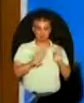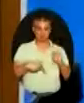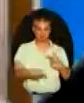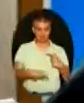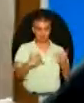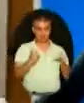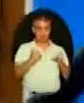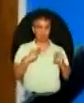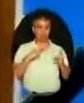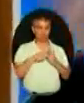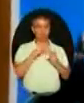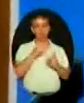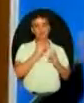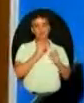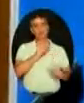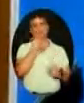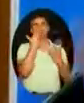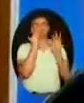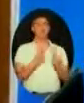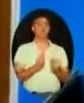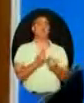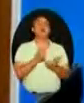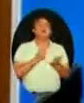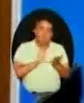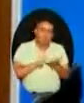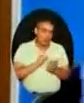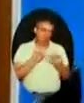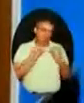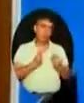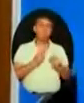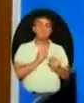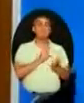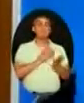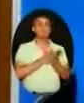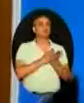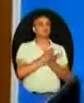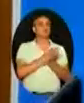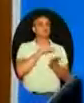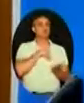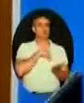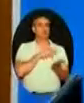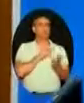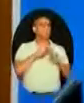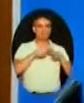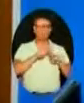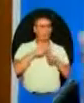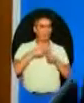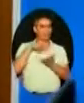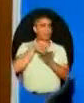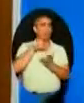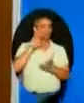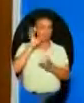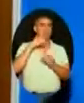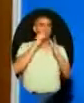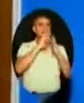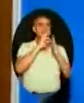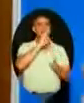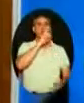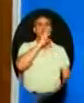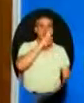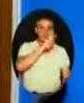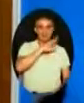מושב החורף הוא הדרך הטובה ביותר, הנכונה ביותר והמוסרית ביותר להשאיר לא רק את המונה, גם בתים באופרה